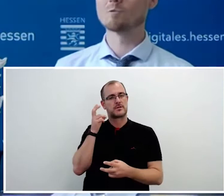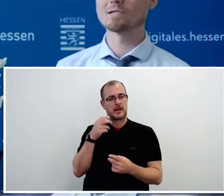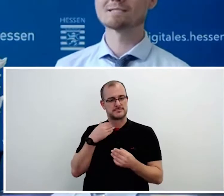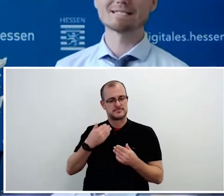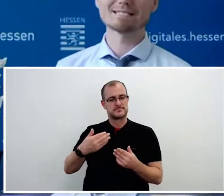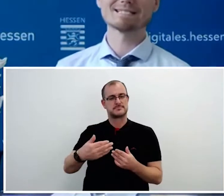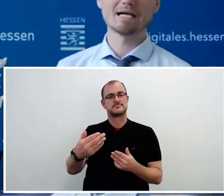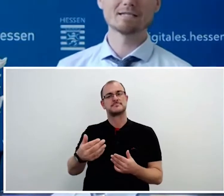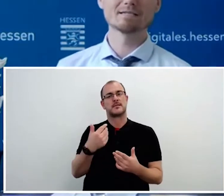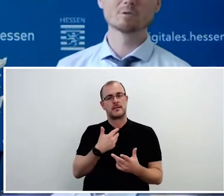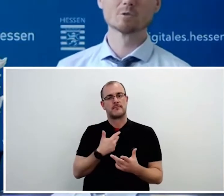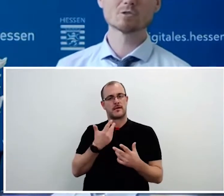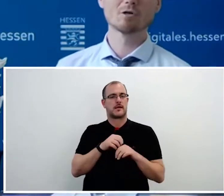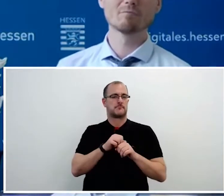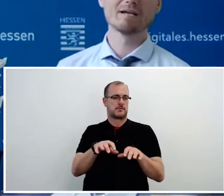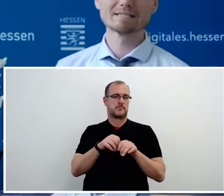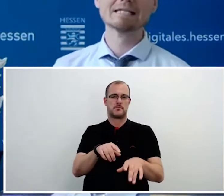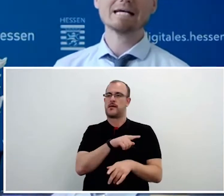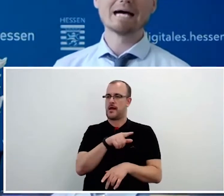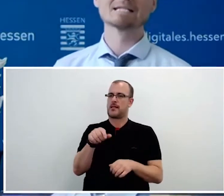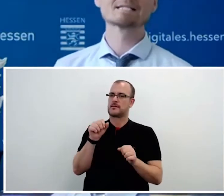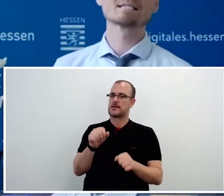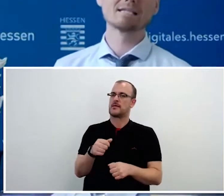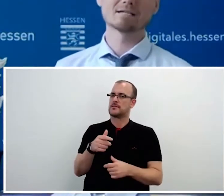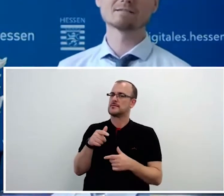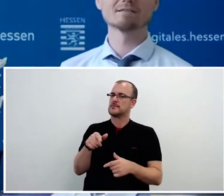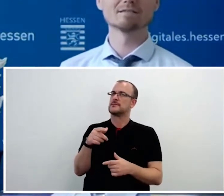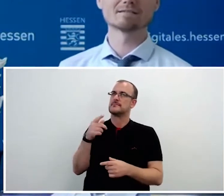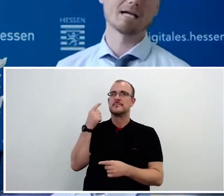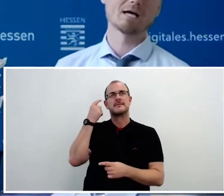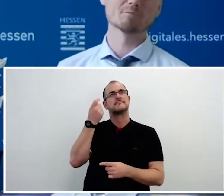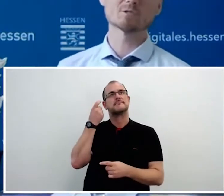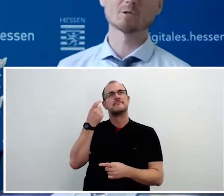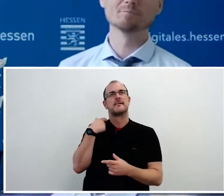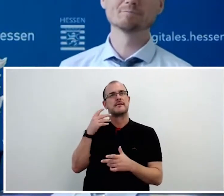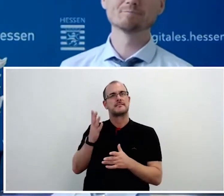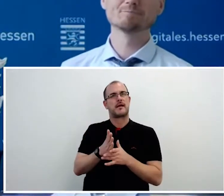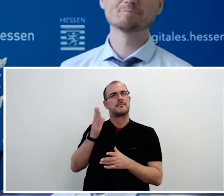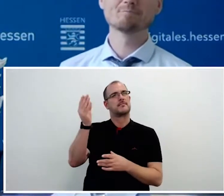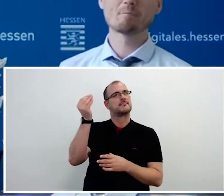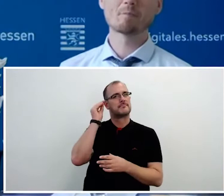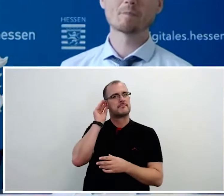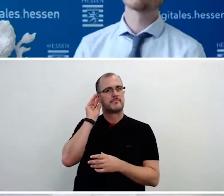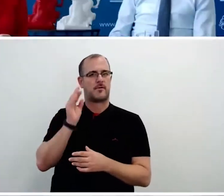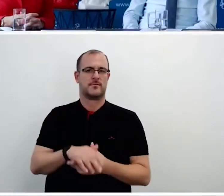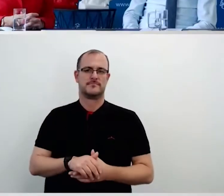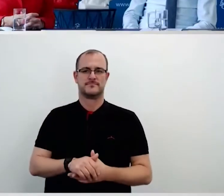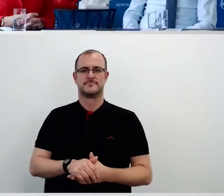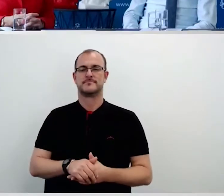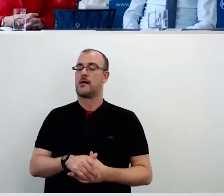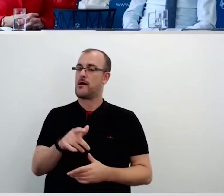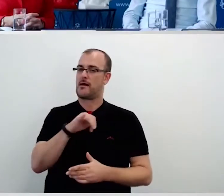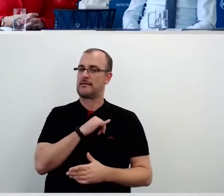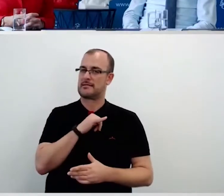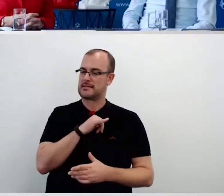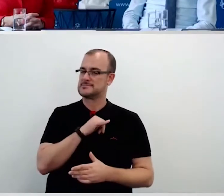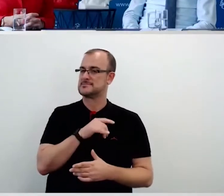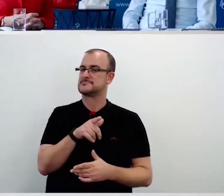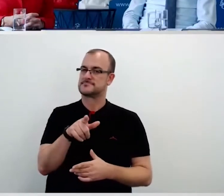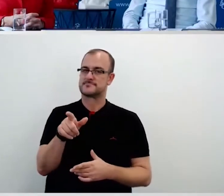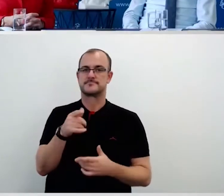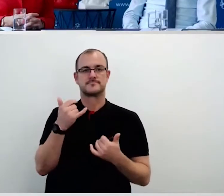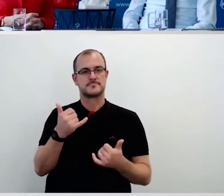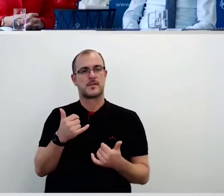auch in den nächsten Monaten tatsächlich alle in den Genuss kommen werden, an diesen Gedanken teilhaben zu können. Das ist ein interessanter Ansatz, dass Sie das